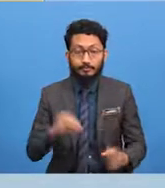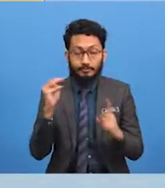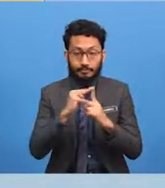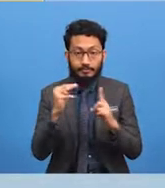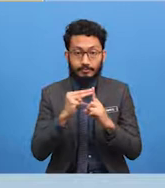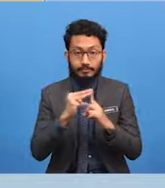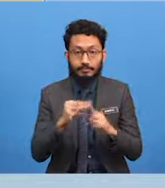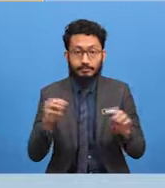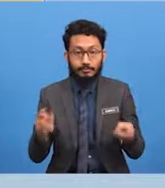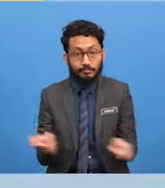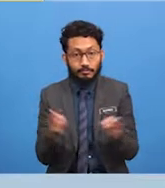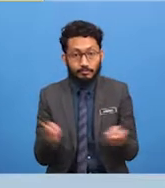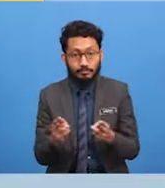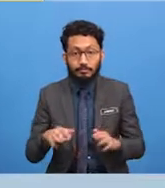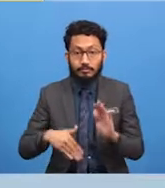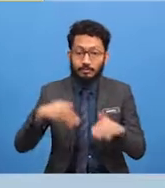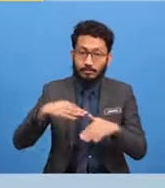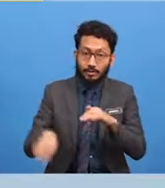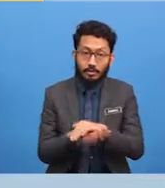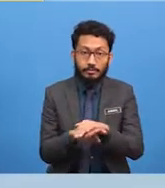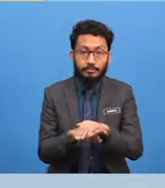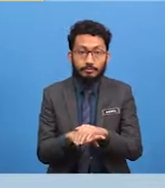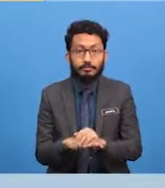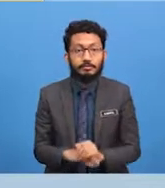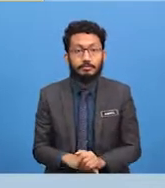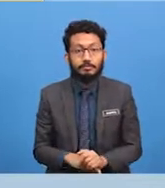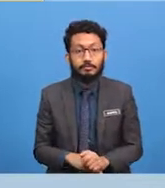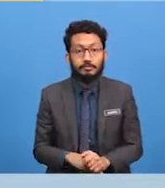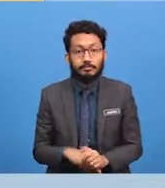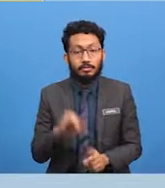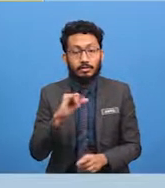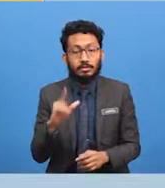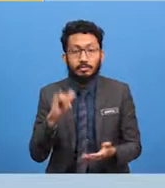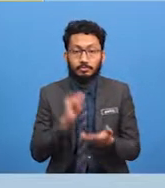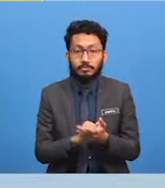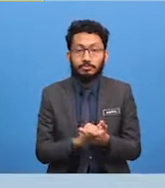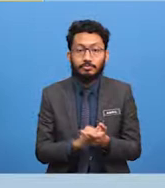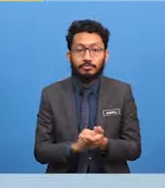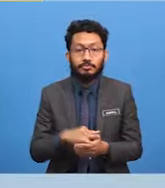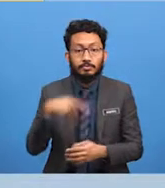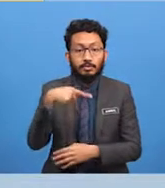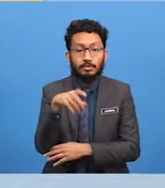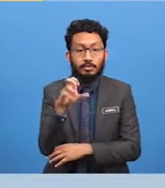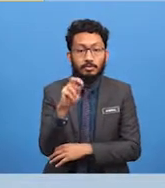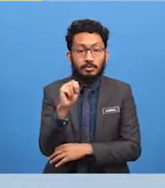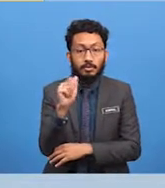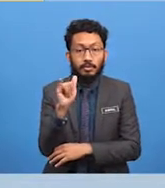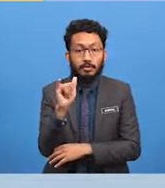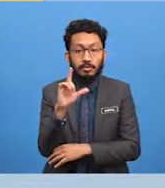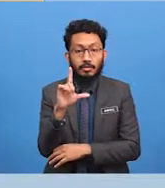peringkat pengurusan bawahan di unit pengeluaran, iaitu penyelia mesin 1,